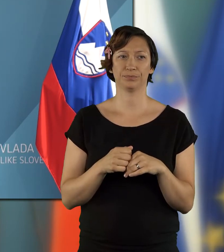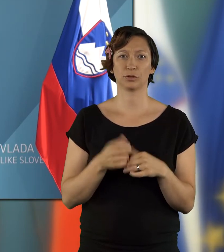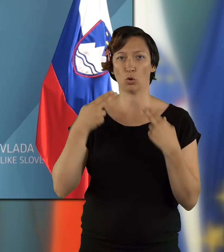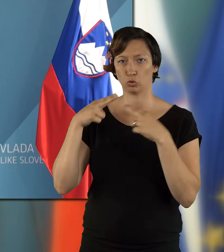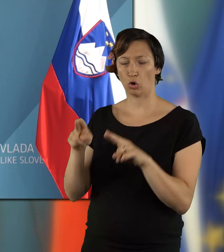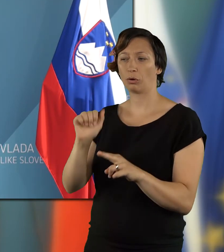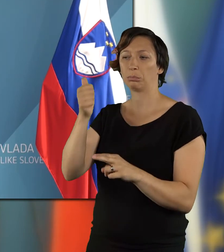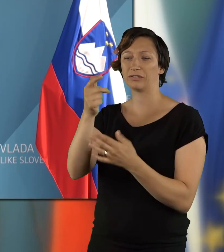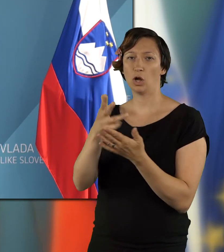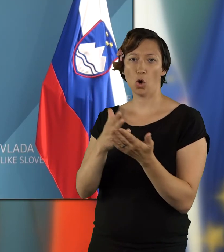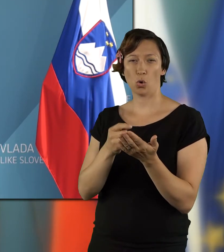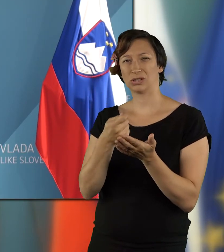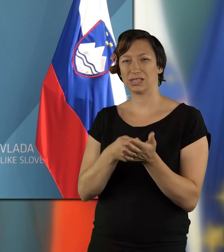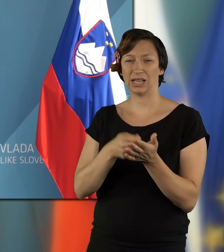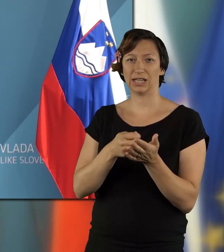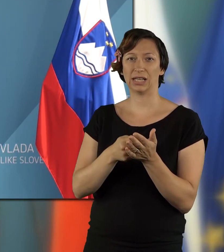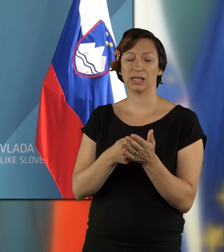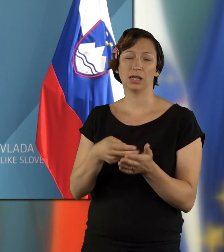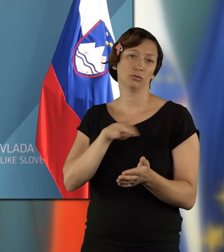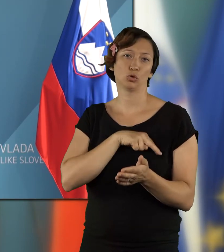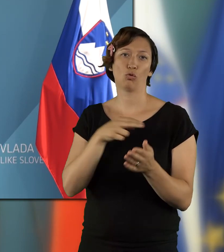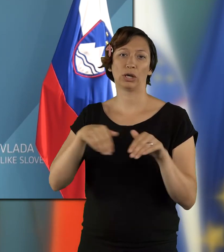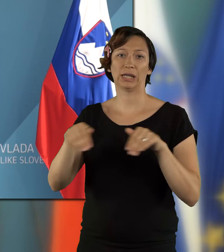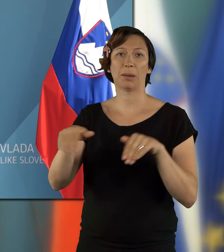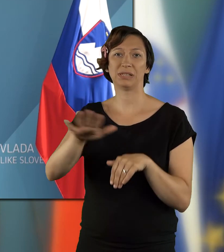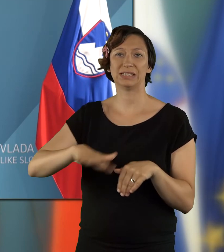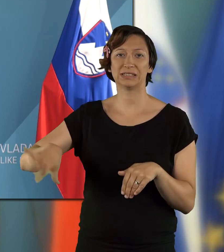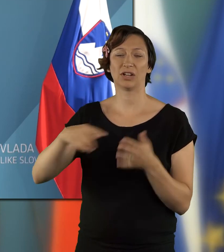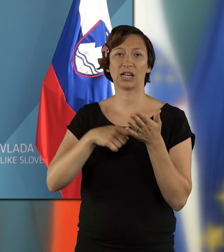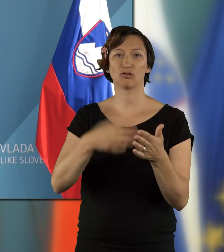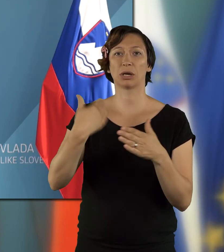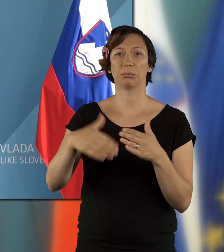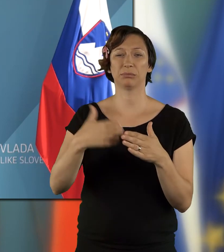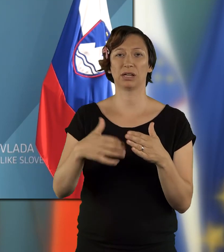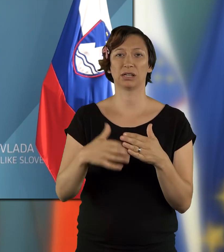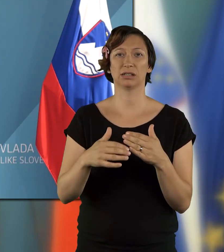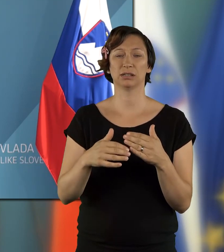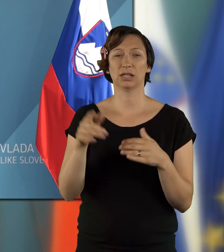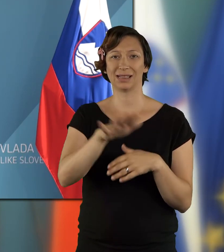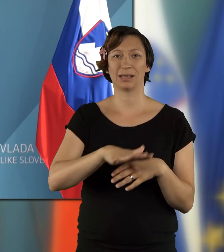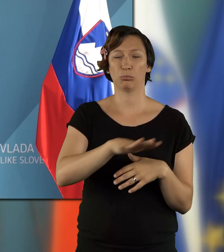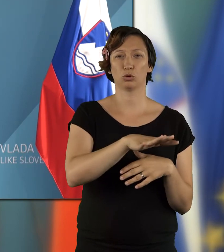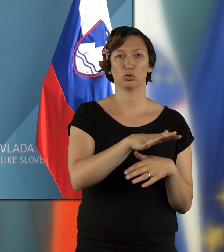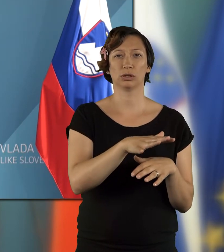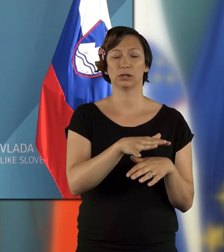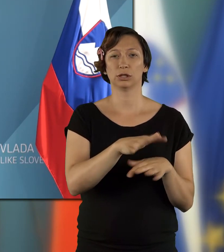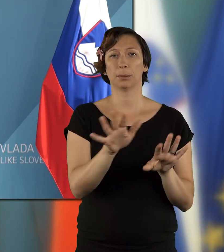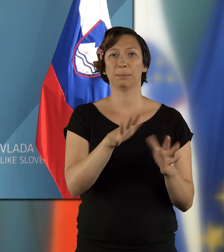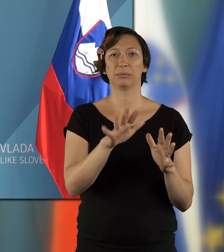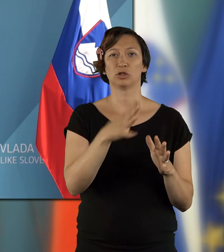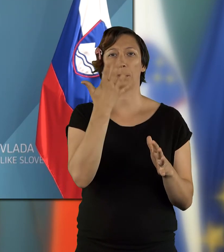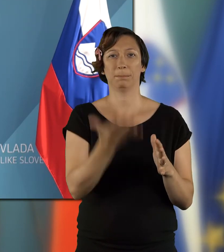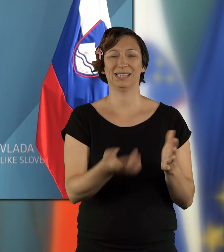Torej, prve ocene pristojnega ministrstva kažejo na primanjkljaj na tem področju